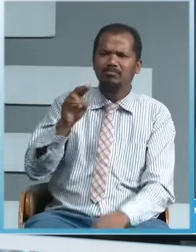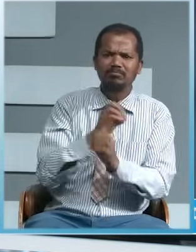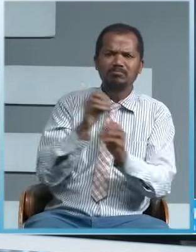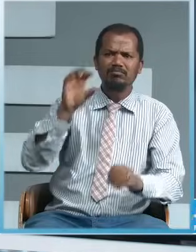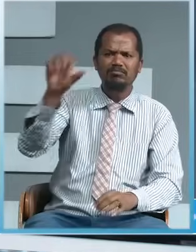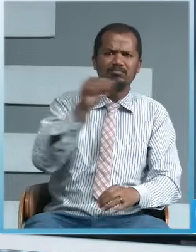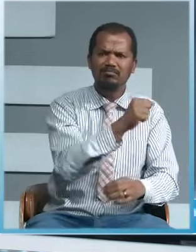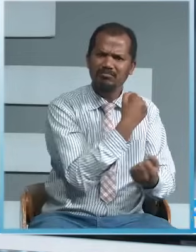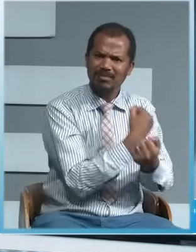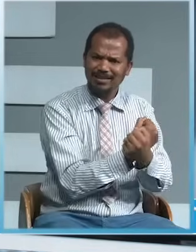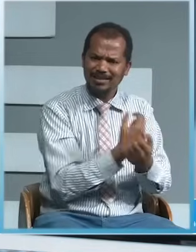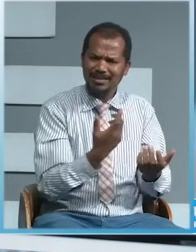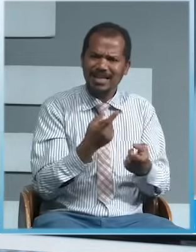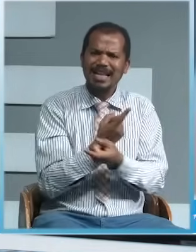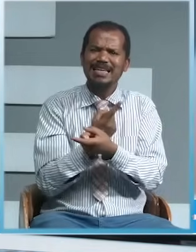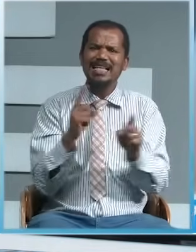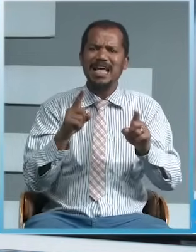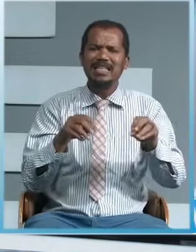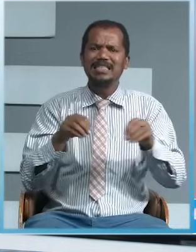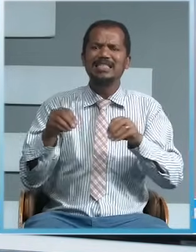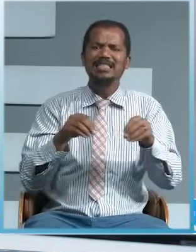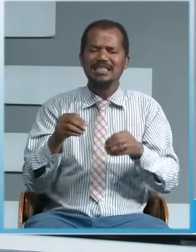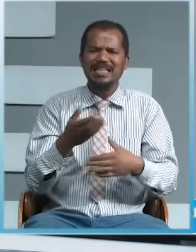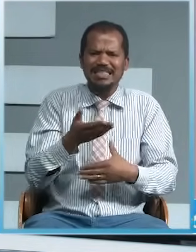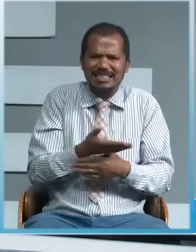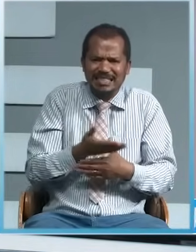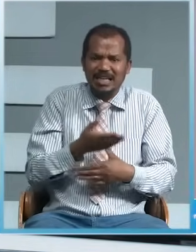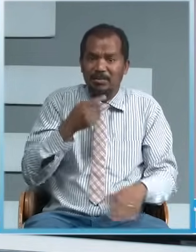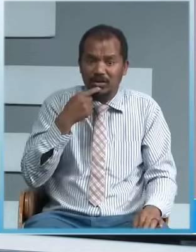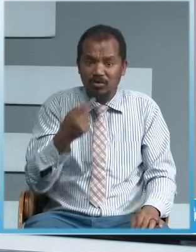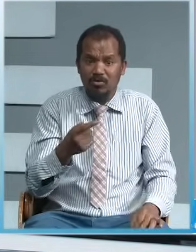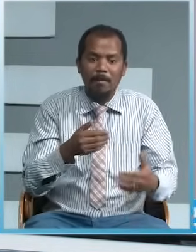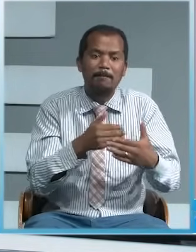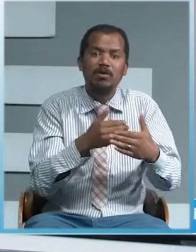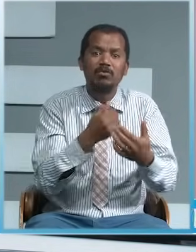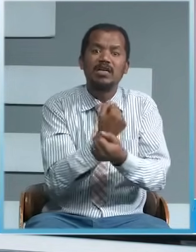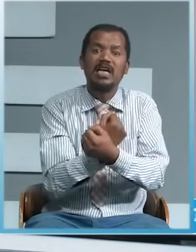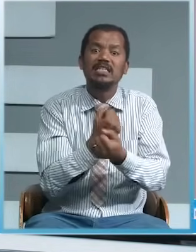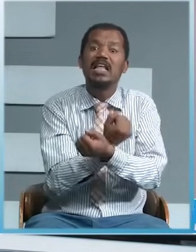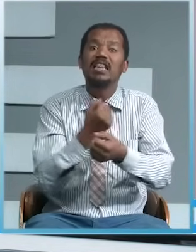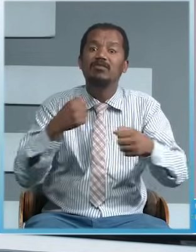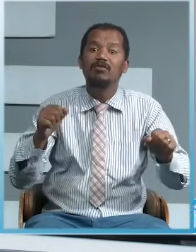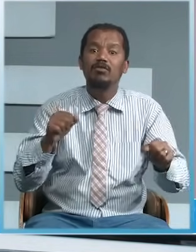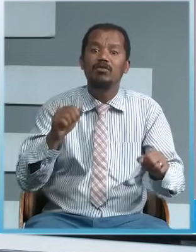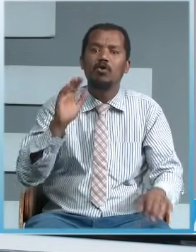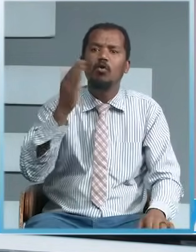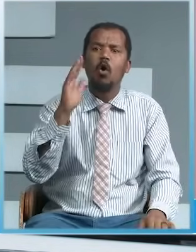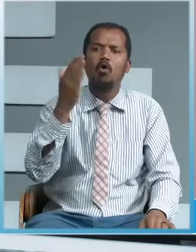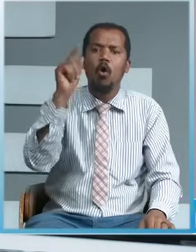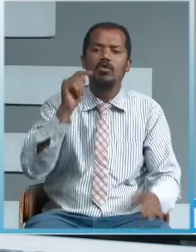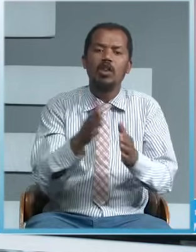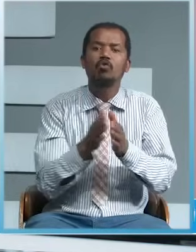ትዕዛዝ ማሰር የነጻነት እንቅስቃሴዎችን ይገድባል ሲሉ በቅርቡ ከእስር የተፈቱት